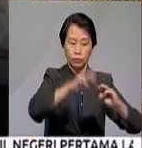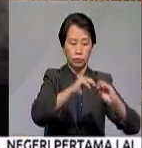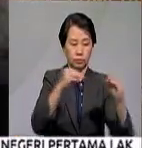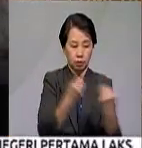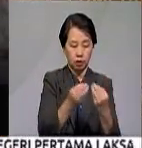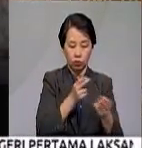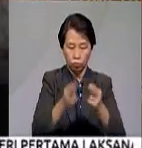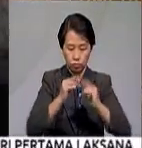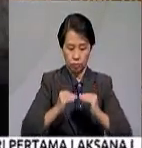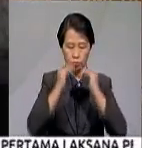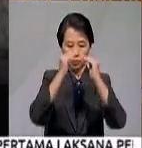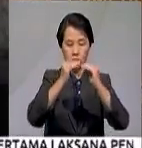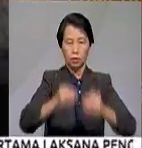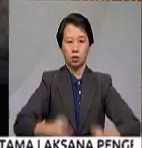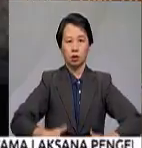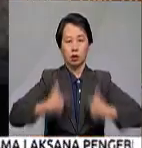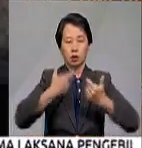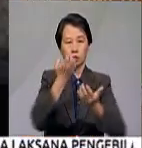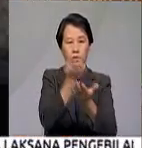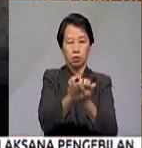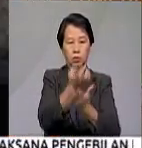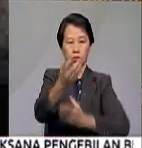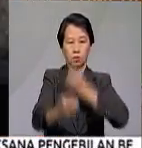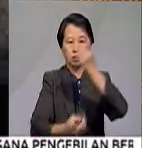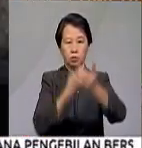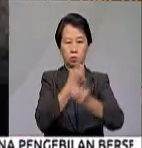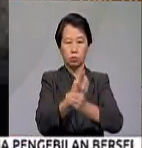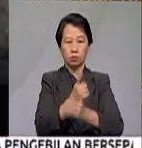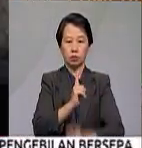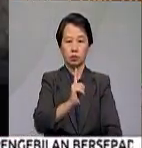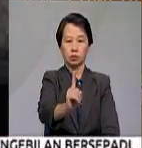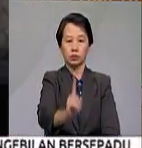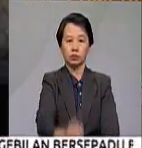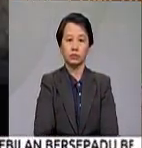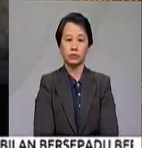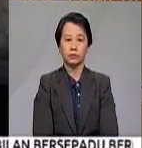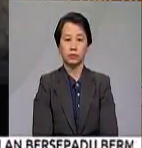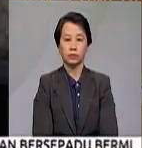dalam usaha meningkatkan taraf ekonomi dunia Islam.